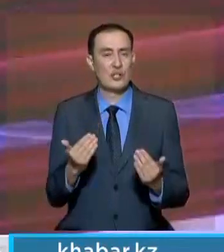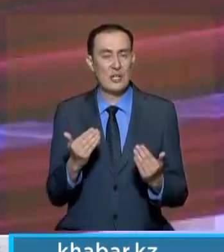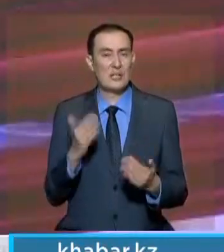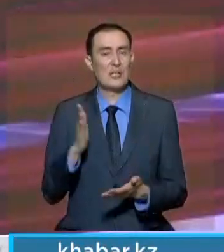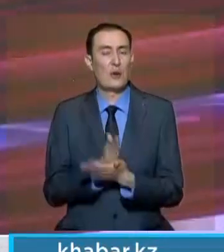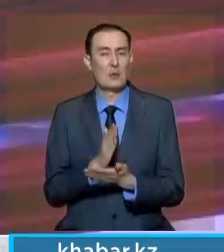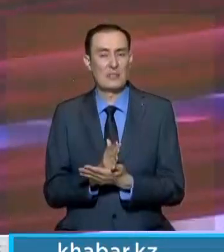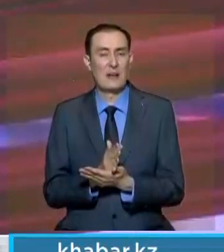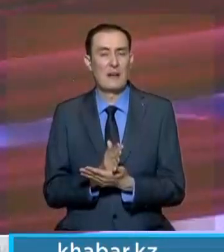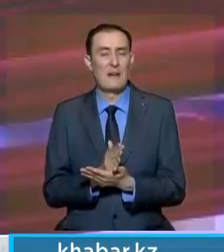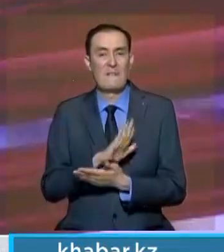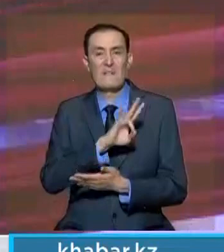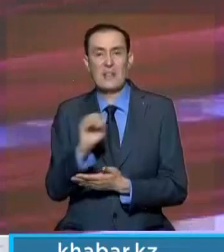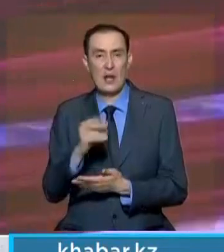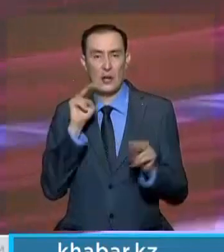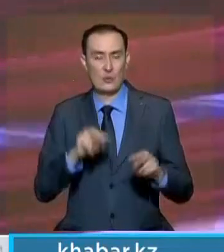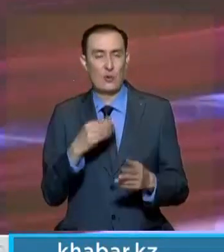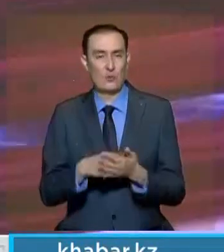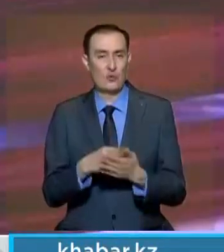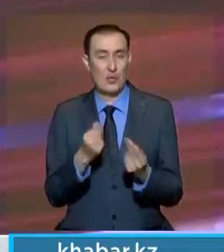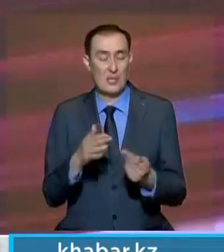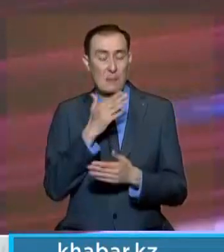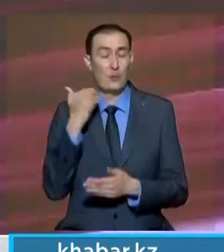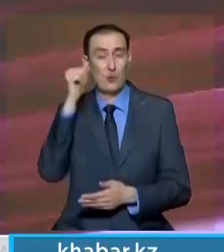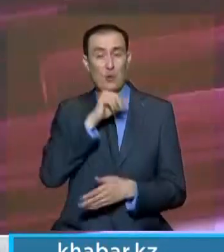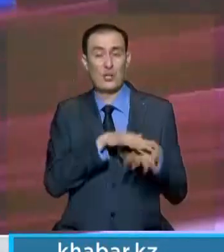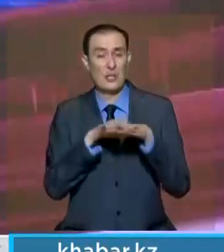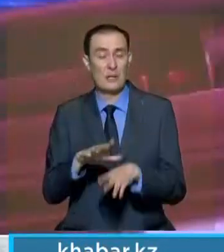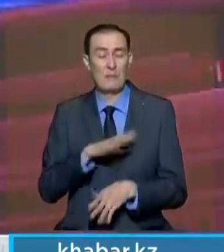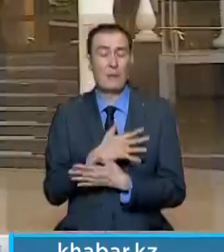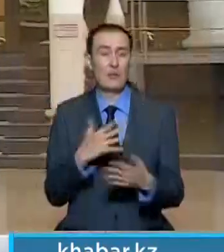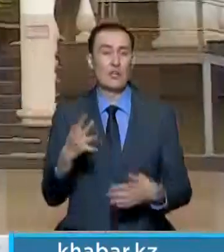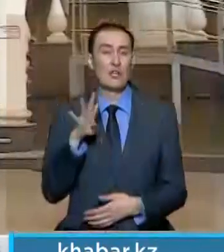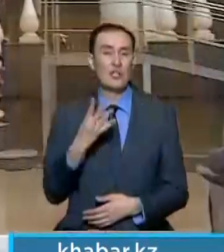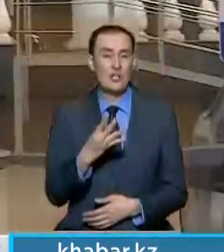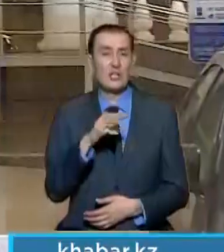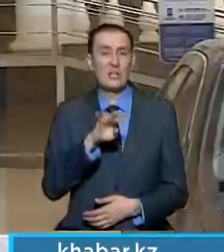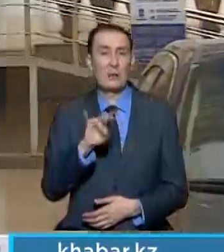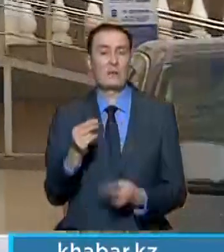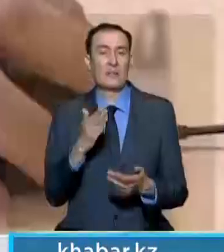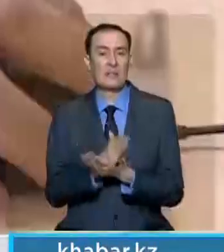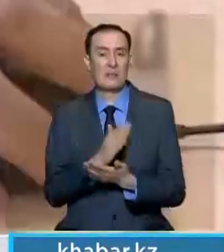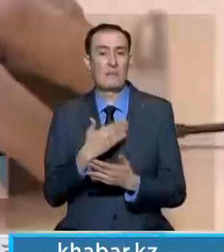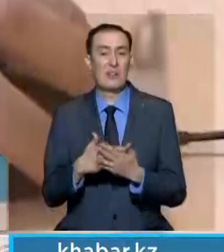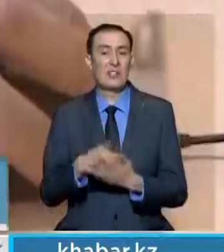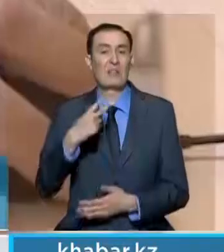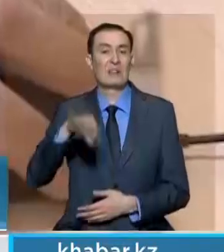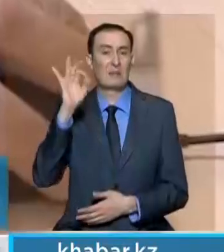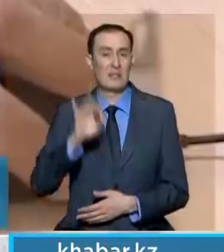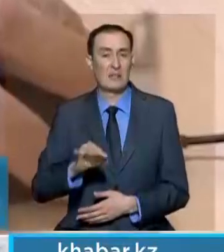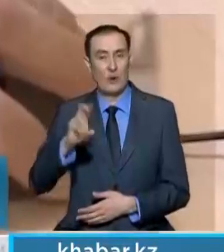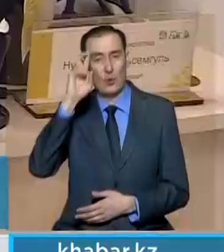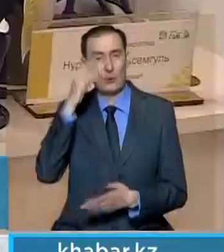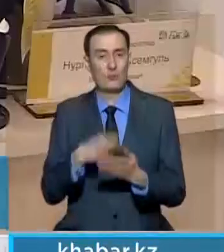они находятся вне контроля республиканского бюджета. За прошлый год отчисления составили более 4 триллионов тенге, что составляет почти